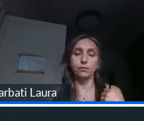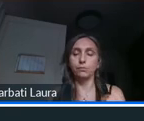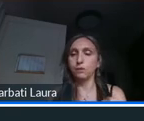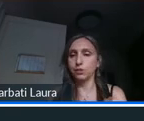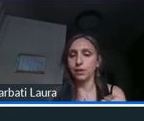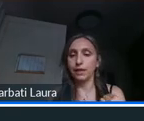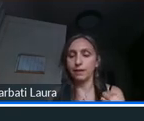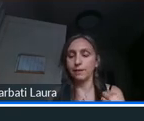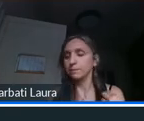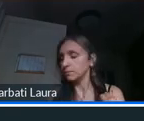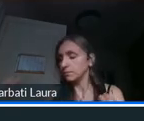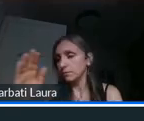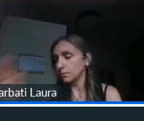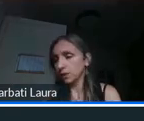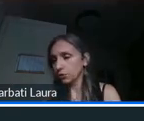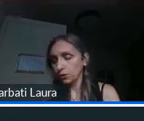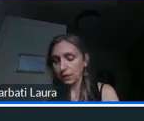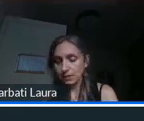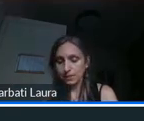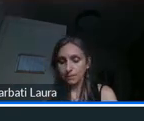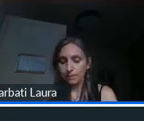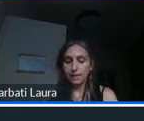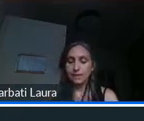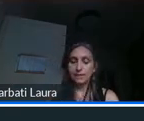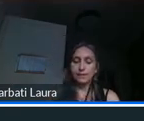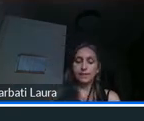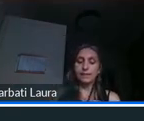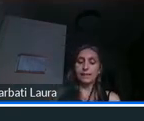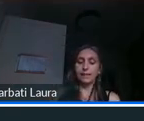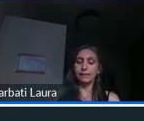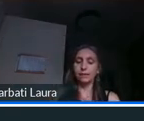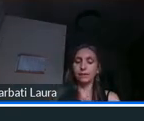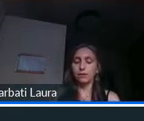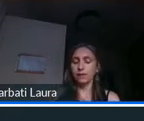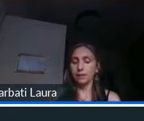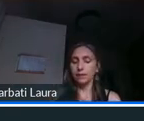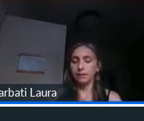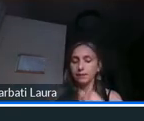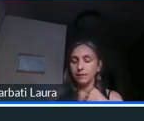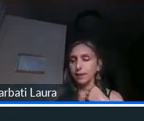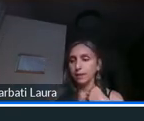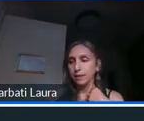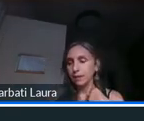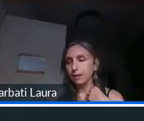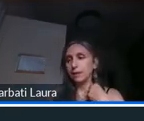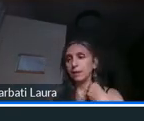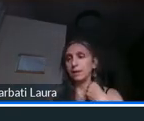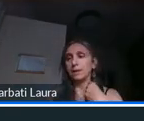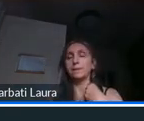che è il segreto commerciale. Una sciocchezza, ma le liste di clienti